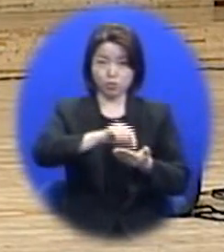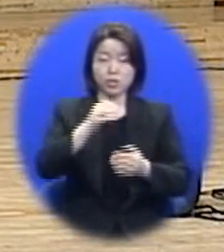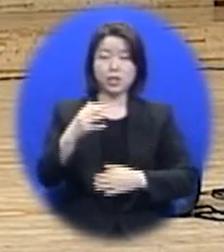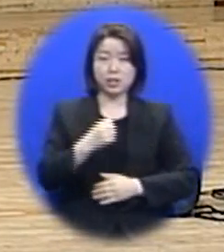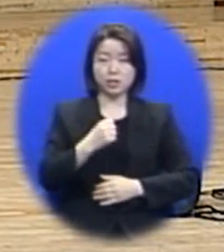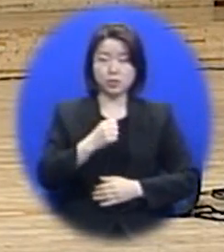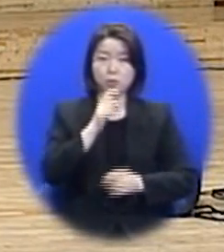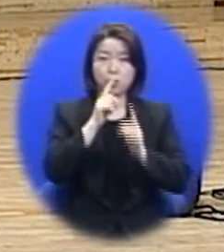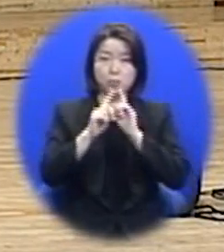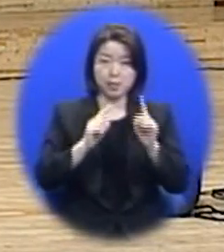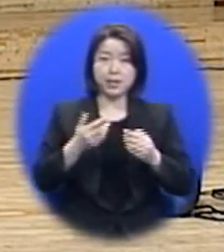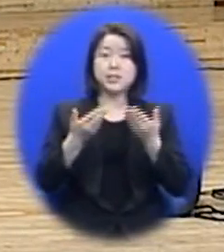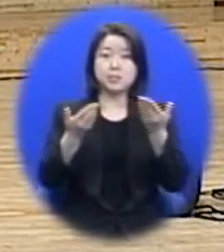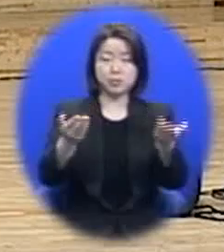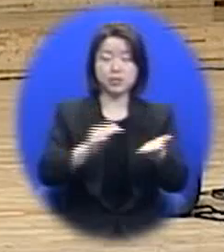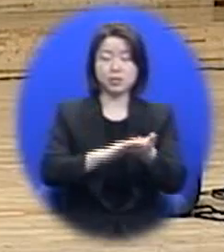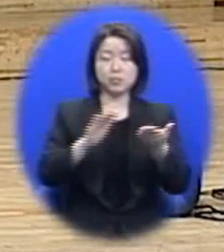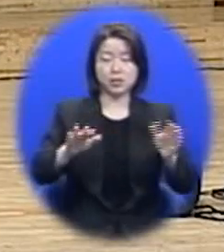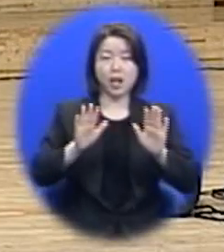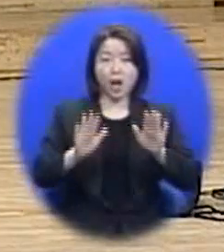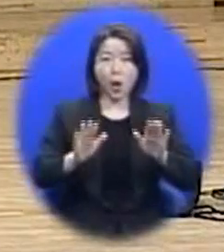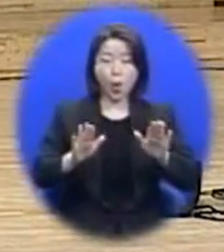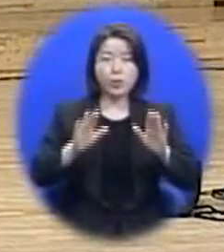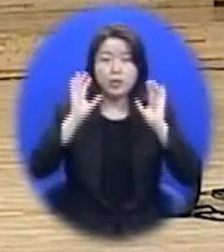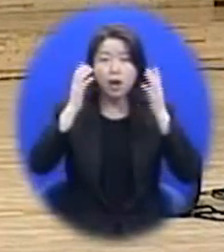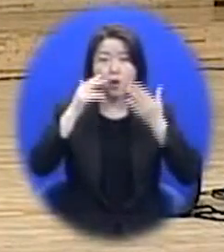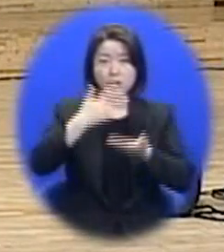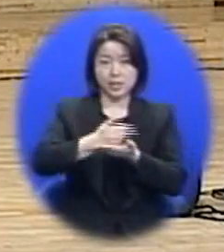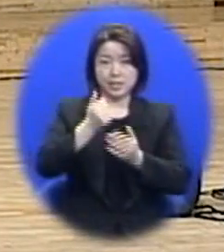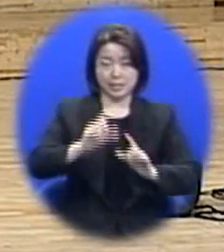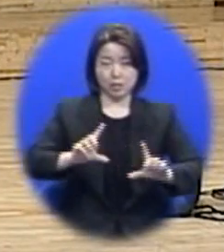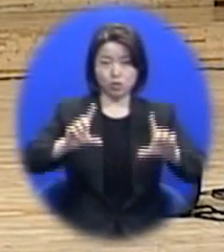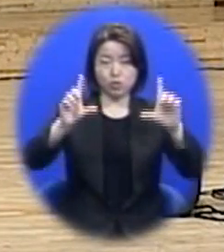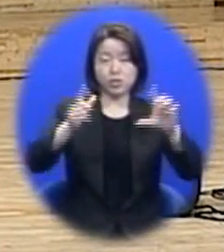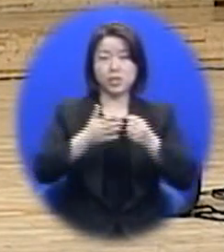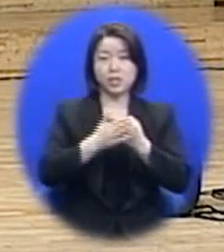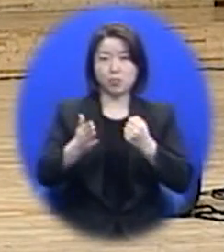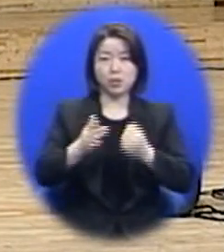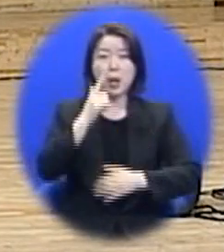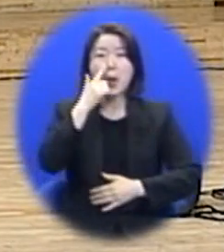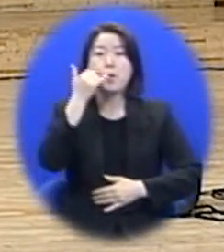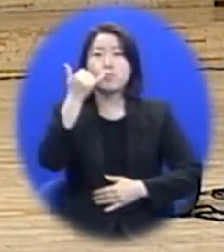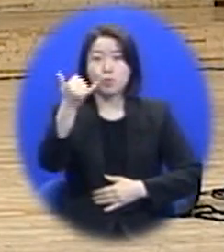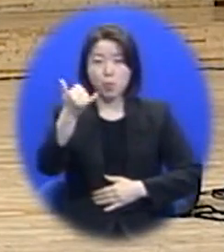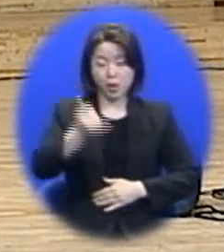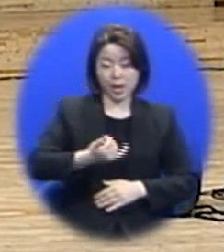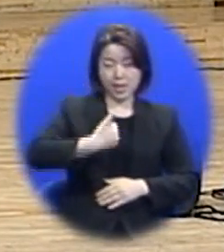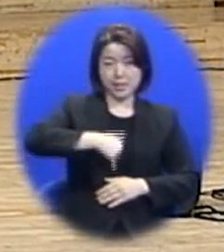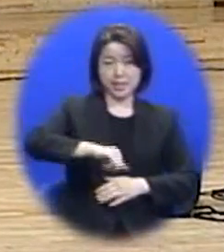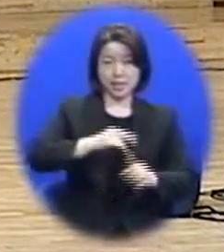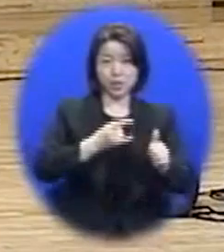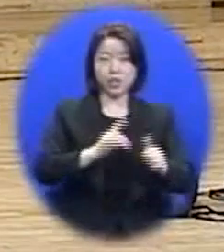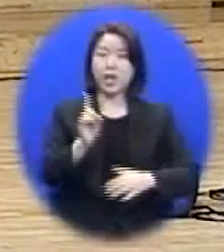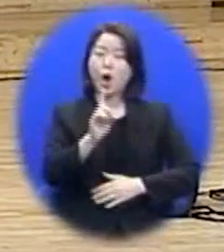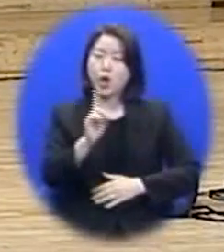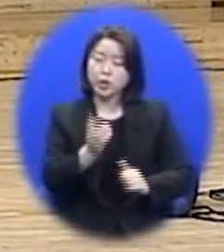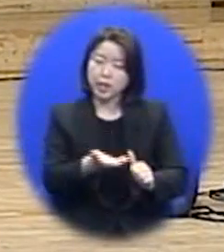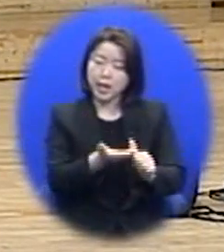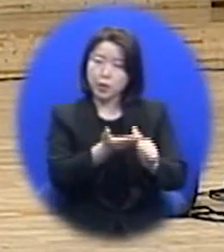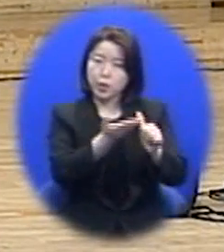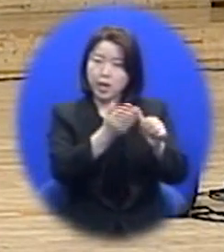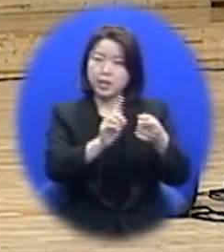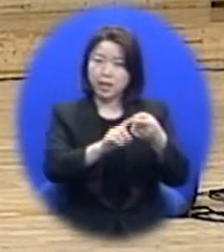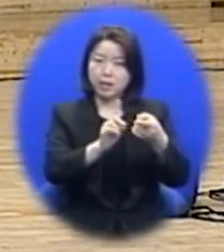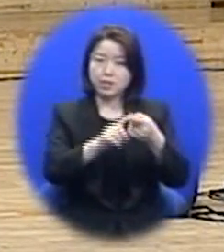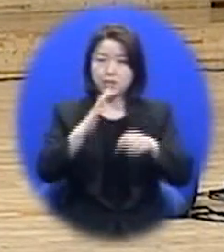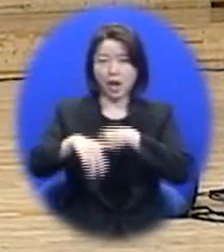나누려고 합니다. 오늘은 어린이 주일이라 부모가 자녀를 향하여 어떻게 해야 하는지에 대하여 하나님이 주신